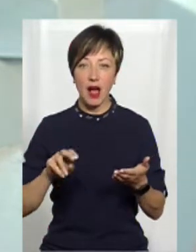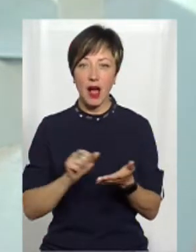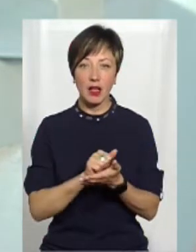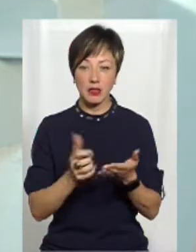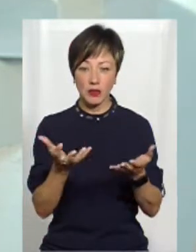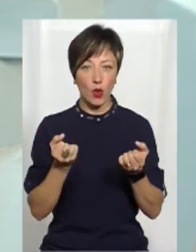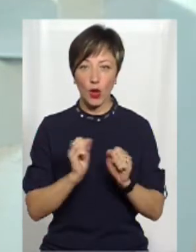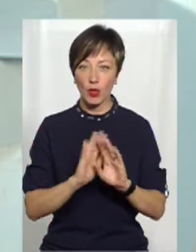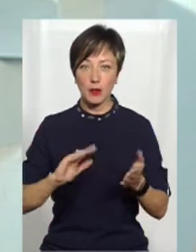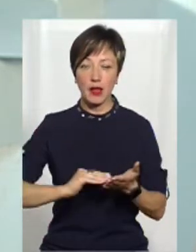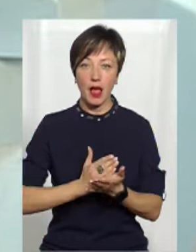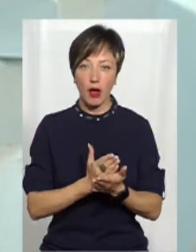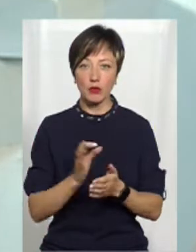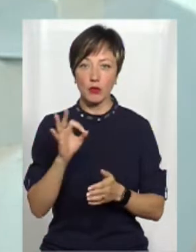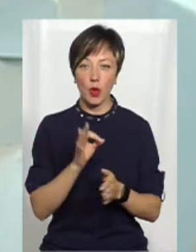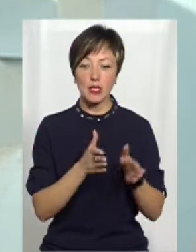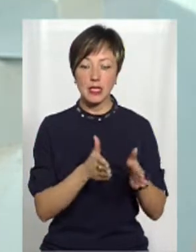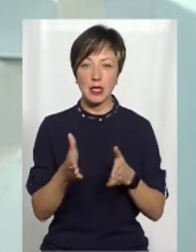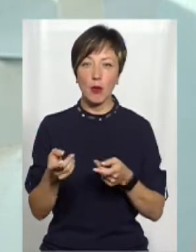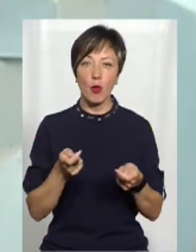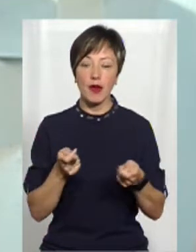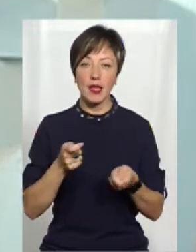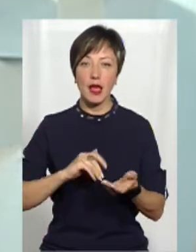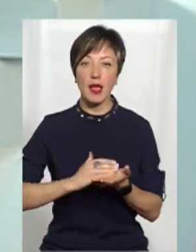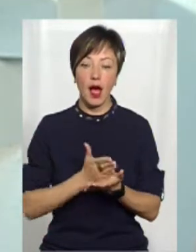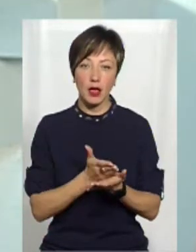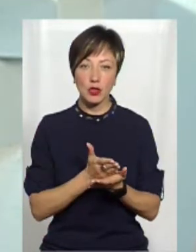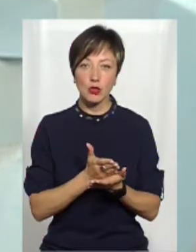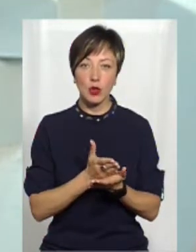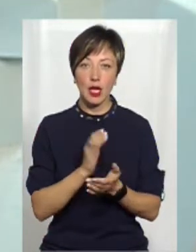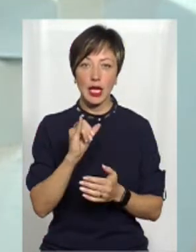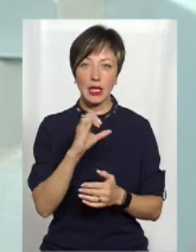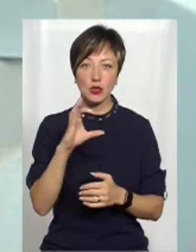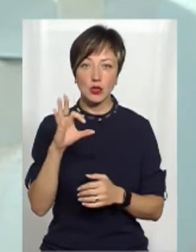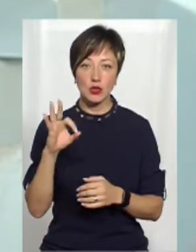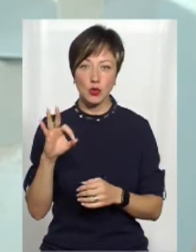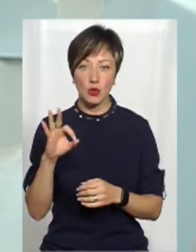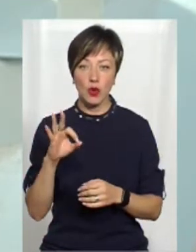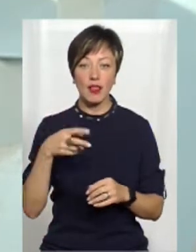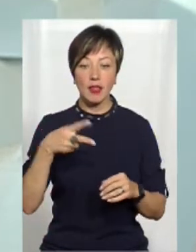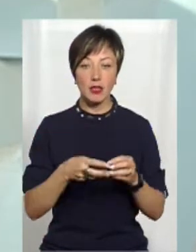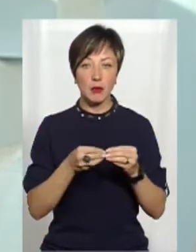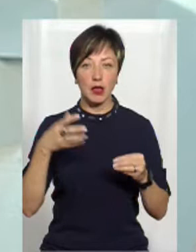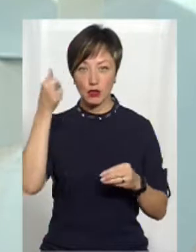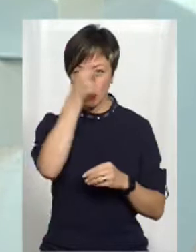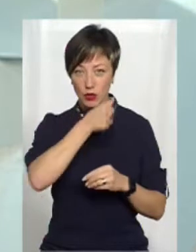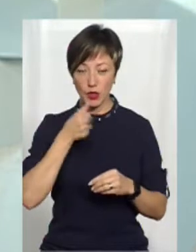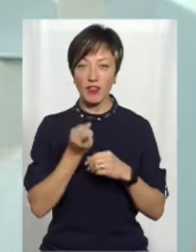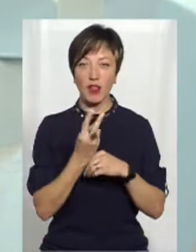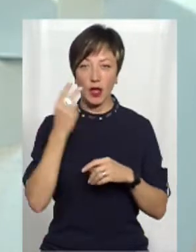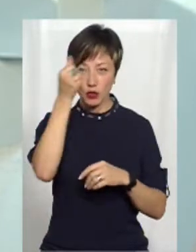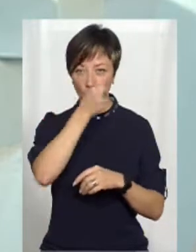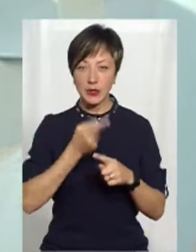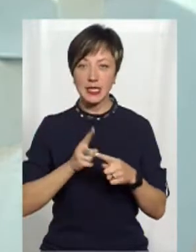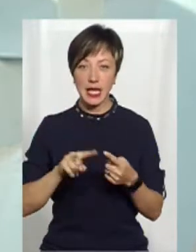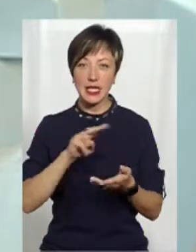оцей сертифікат якості щодо системи управління якістю ISO в 2015 році. В 2012 році